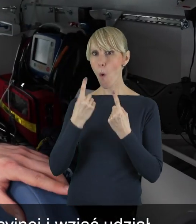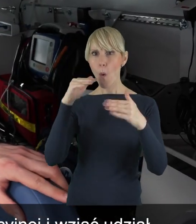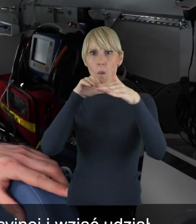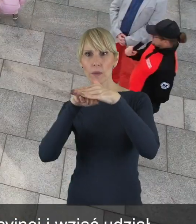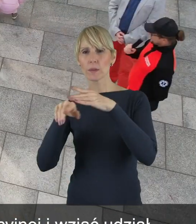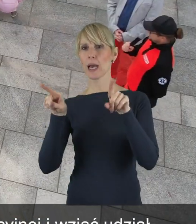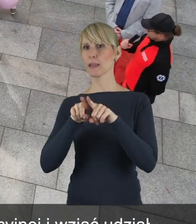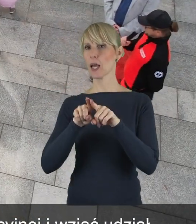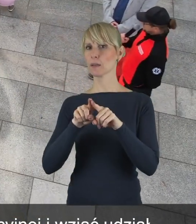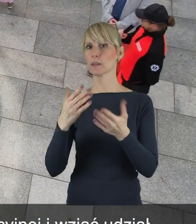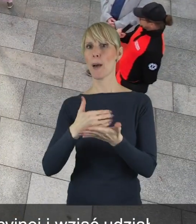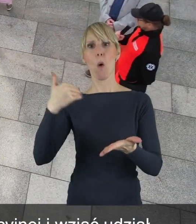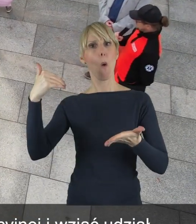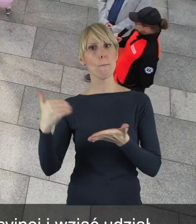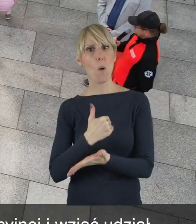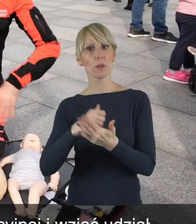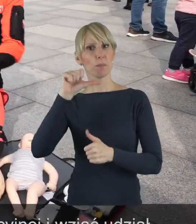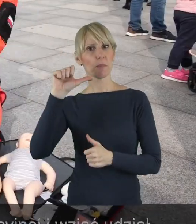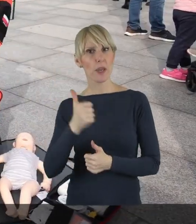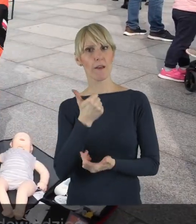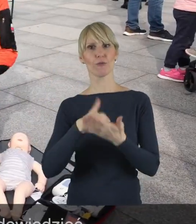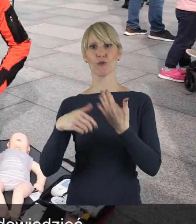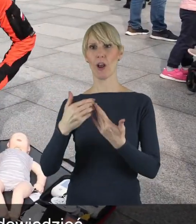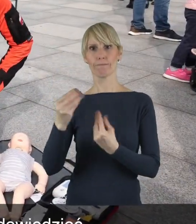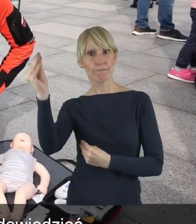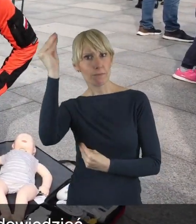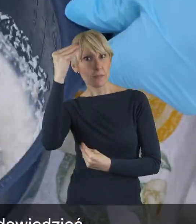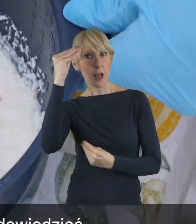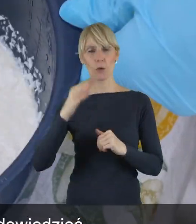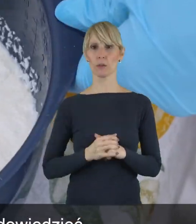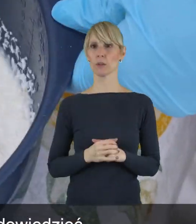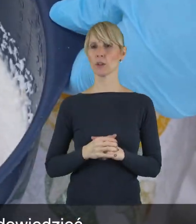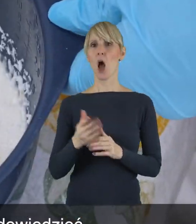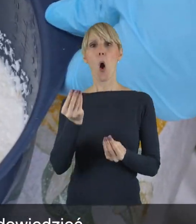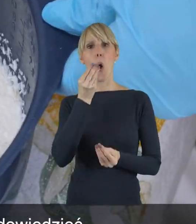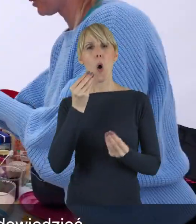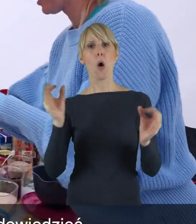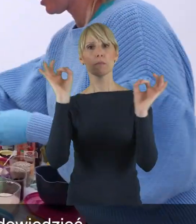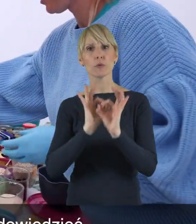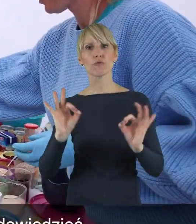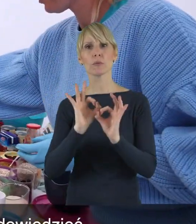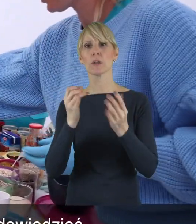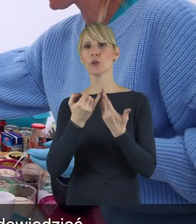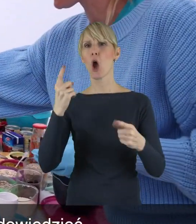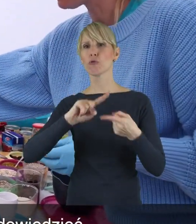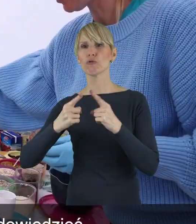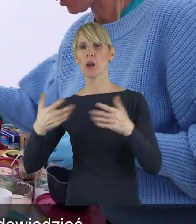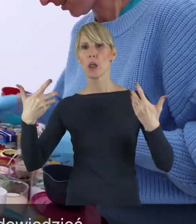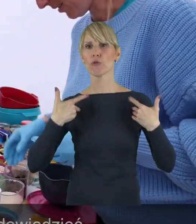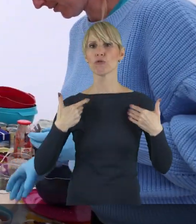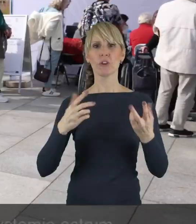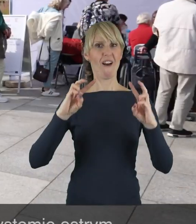w instruktażu z udzielania pierwszej pomocy przedmedycznej. O zdrowym stylu życia i diecie można było się dowiedzieć podczas